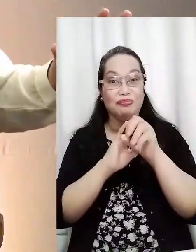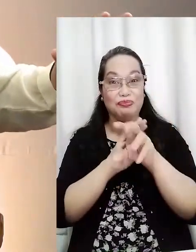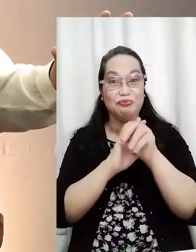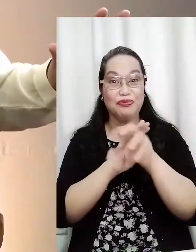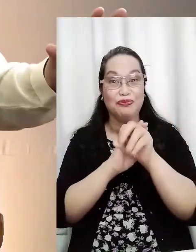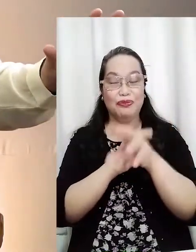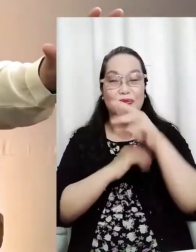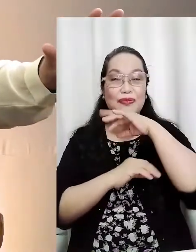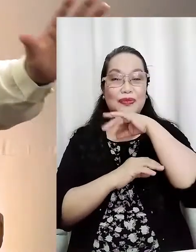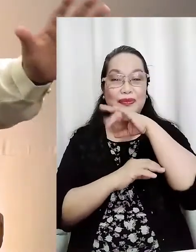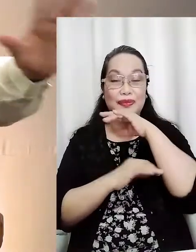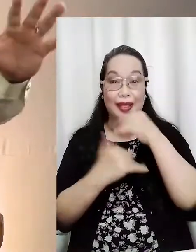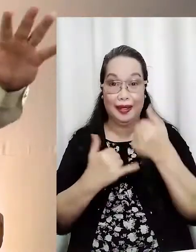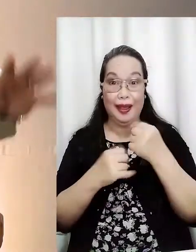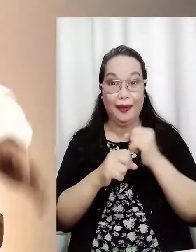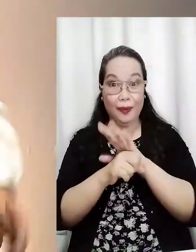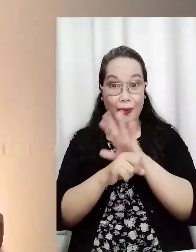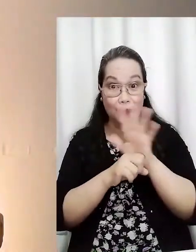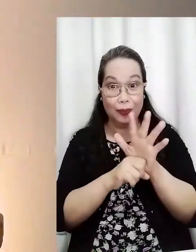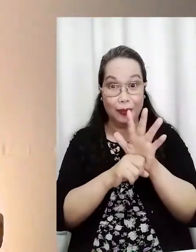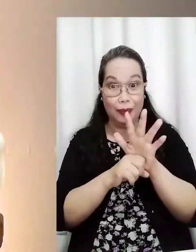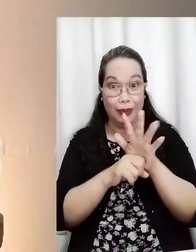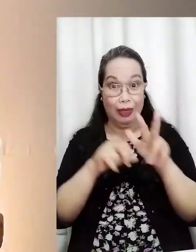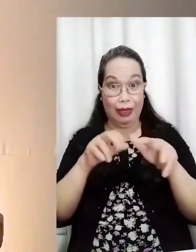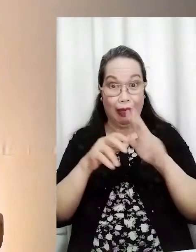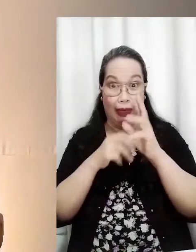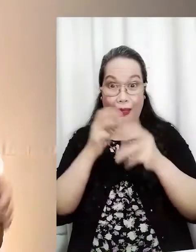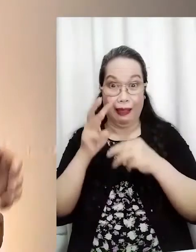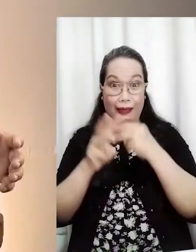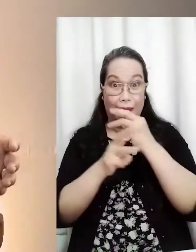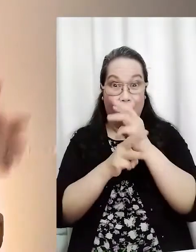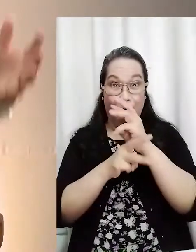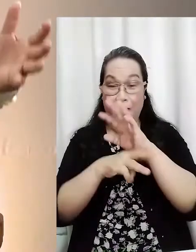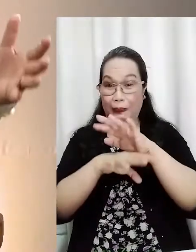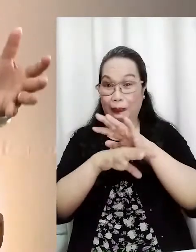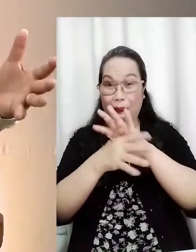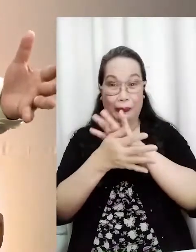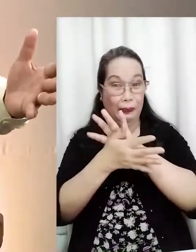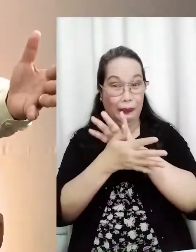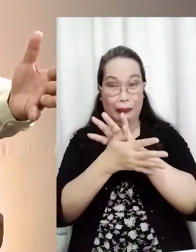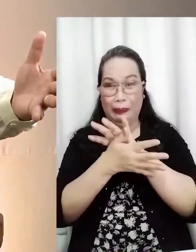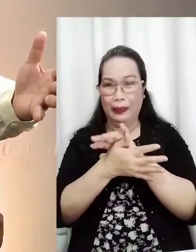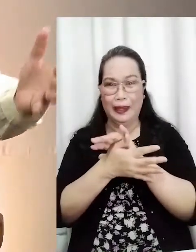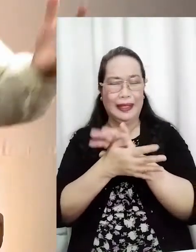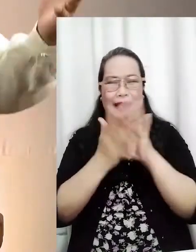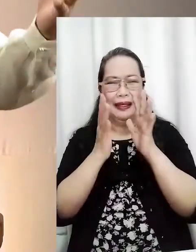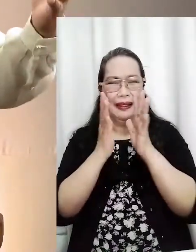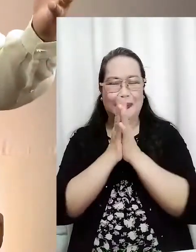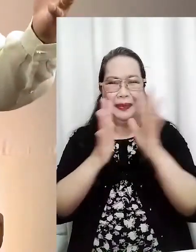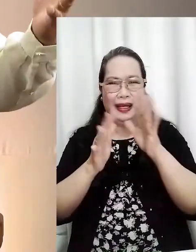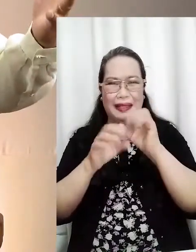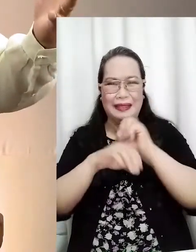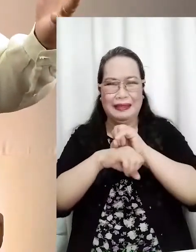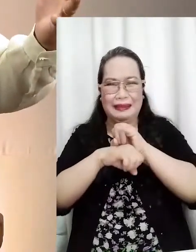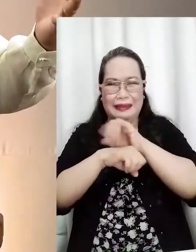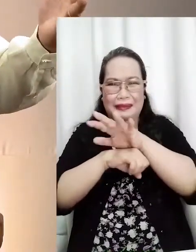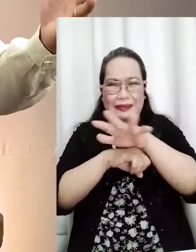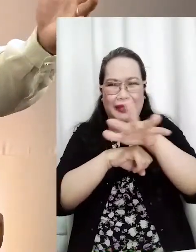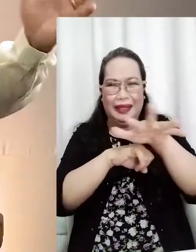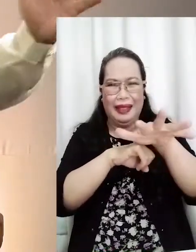pandemic, malaking global issue natin ngayon ay yung infection. Kaya nga, pandemic